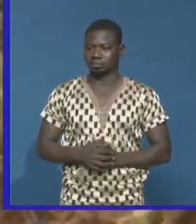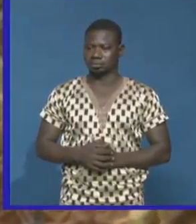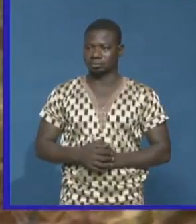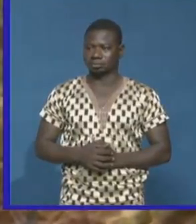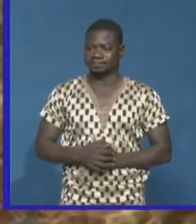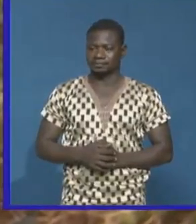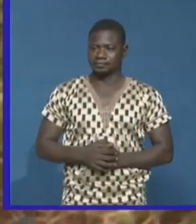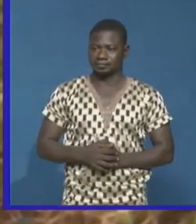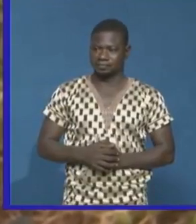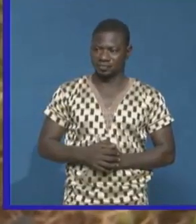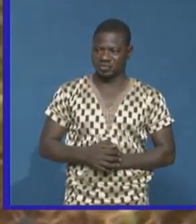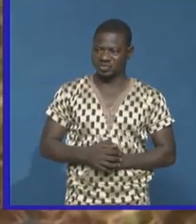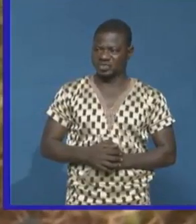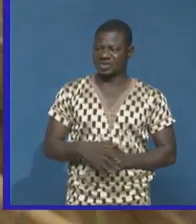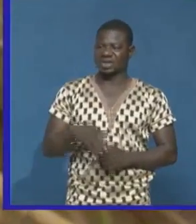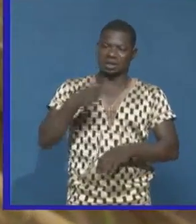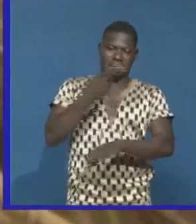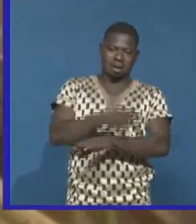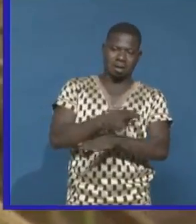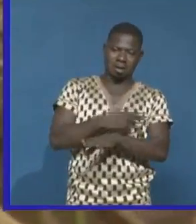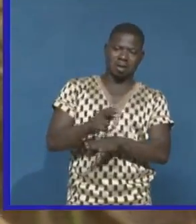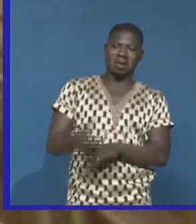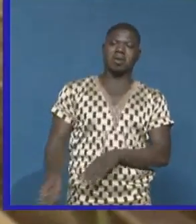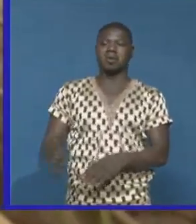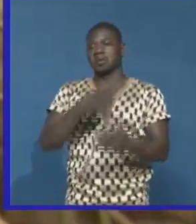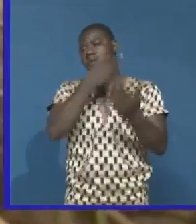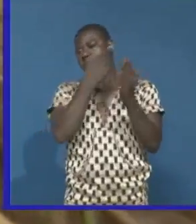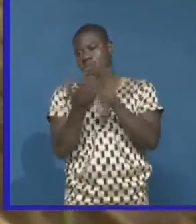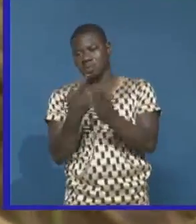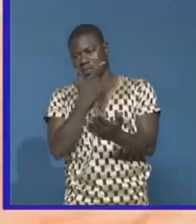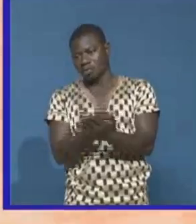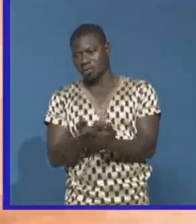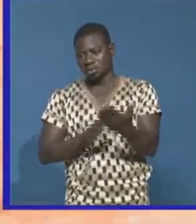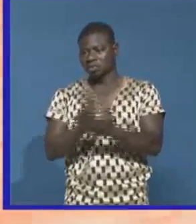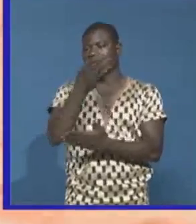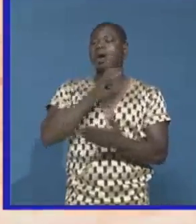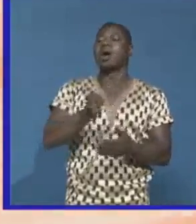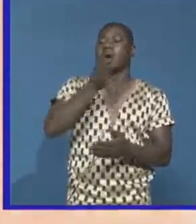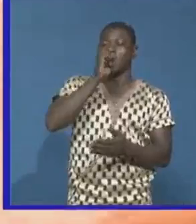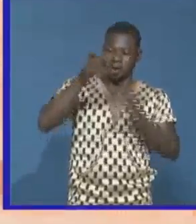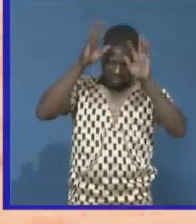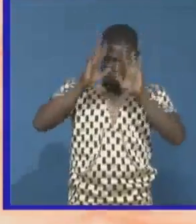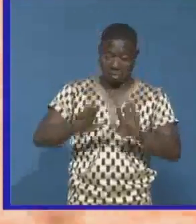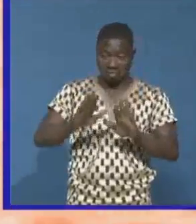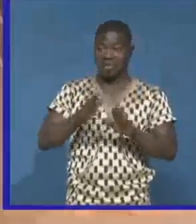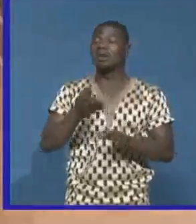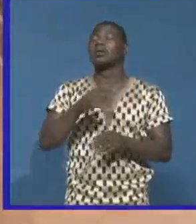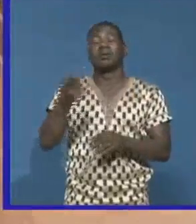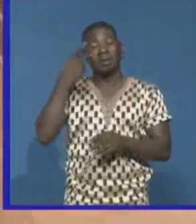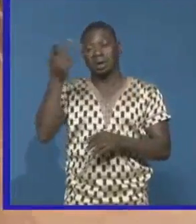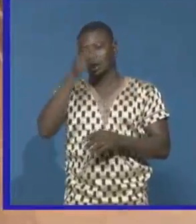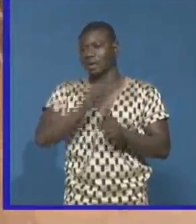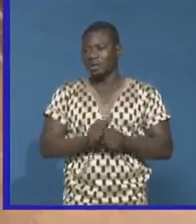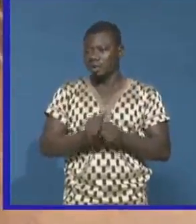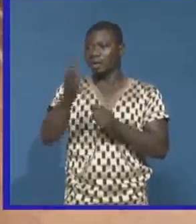Ce sont des herbes couchées par les eaux de pluie. Il semble que le ciel ait suffisamment ouvert ses